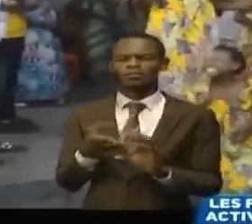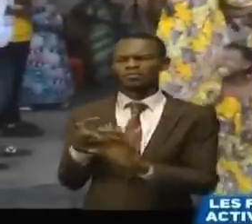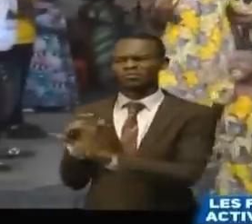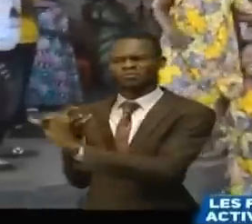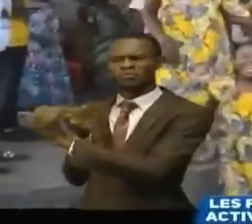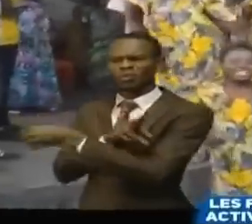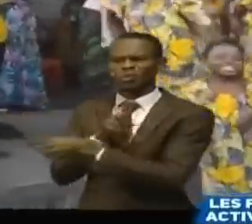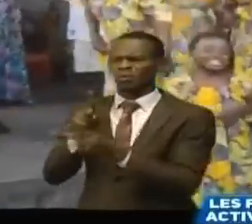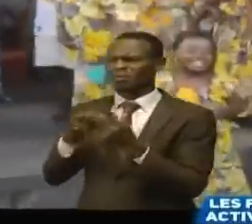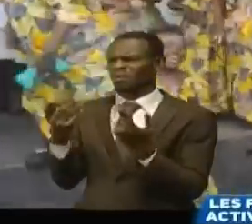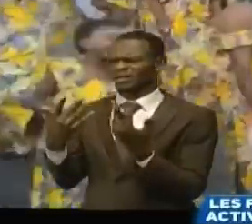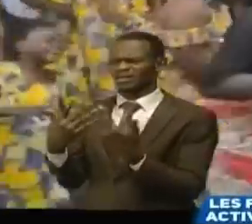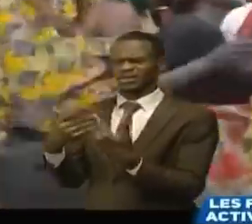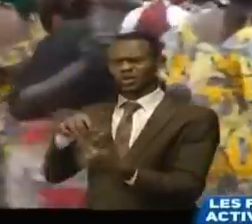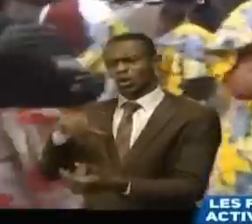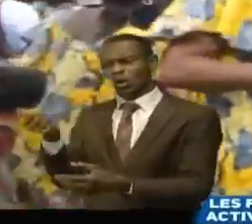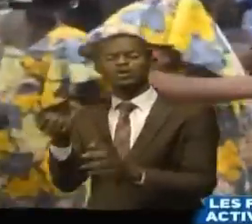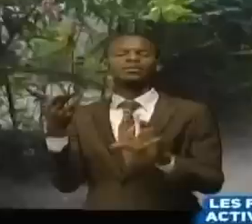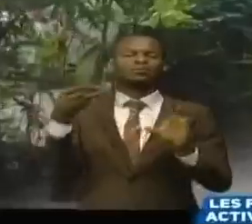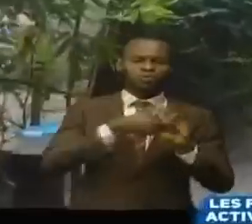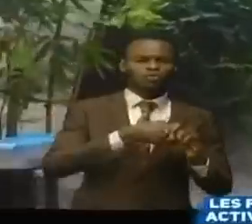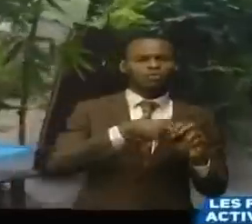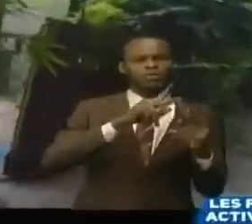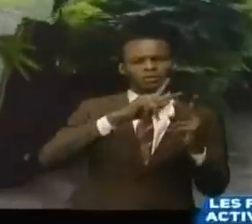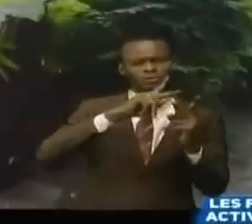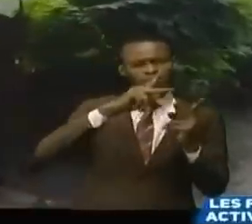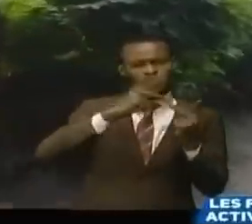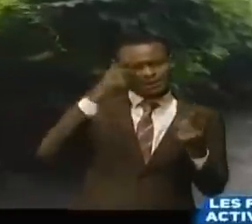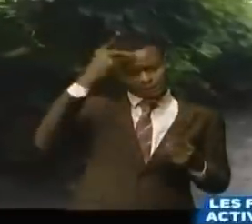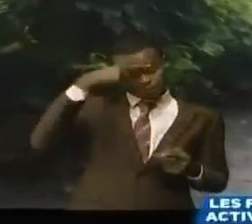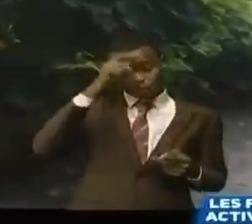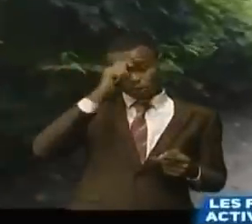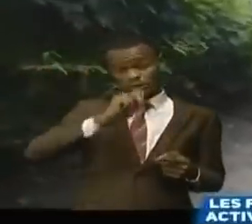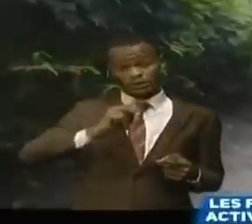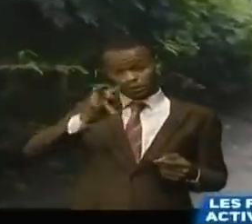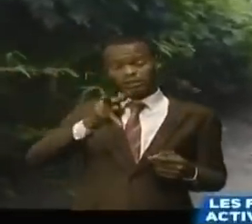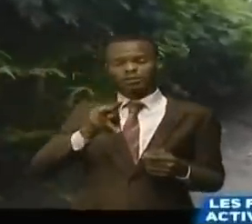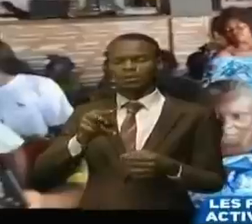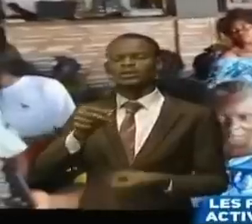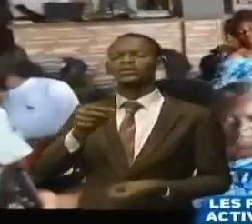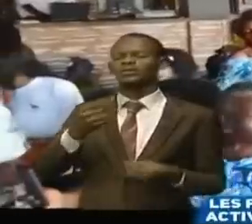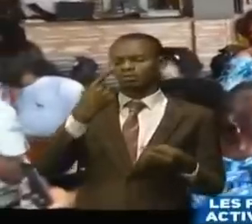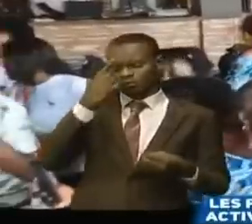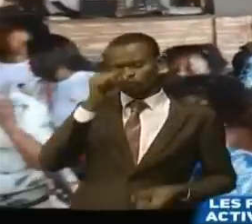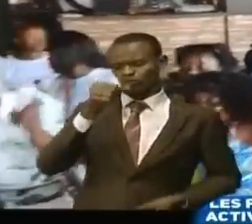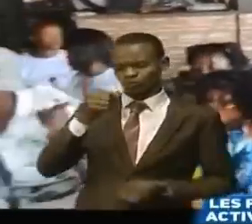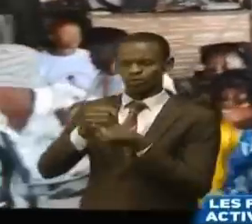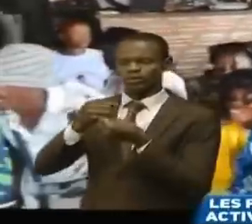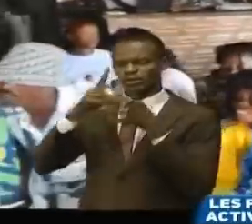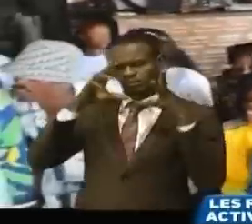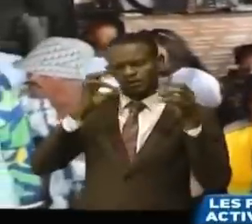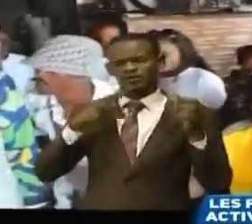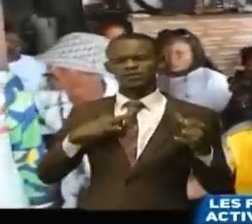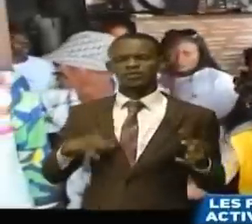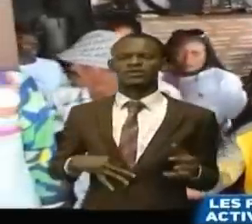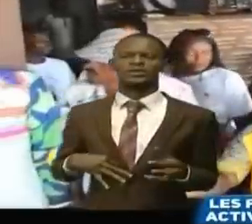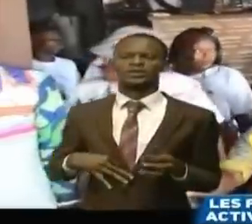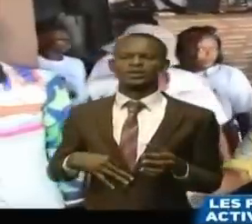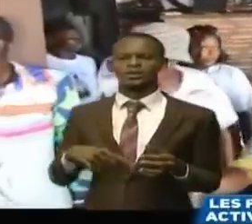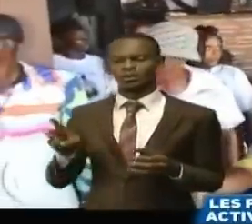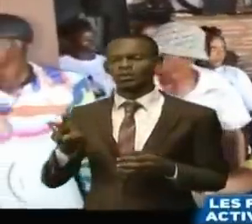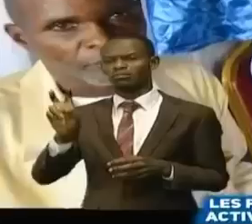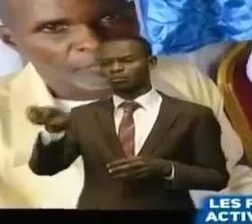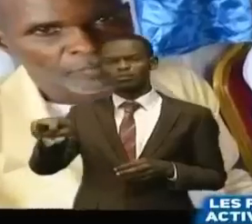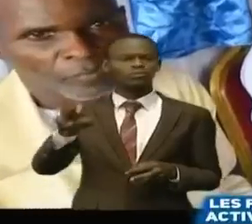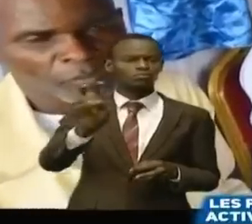écrasante au Parlement. C'est dans la section de l'IDPS Kingasani Pascal que Karine Tsumpi a bouclé sa mission de redynamisation